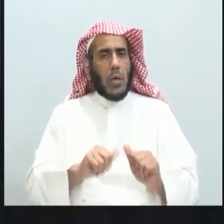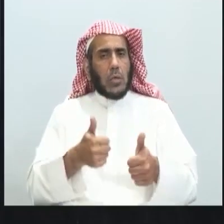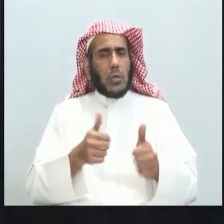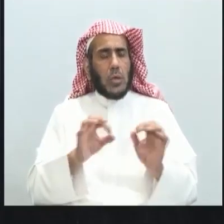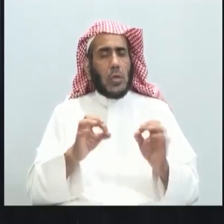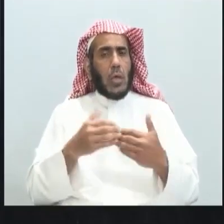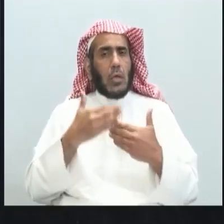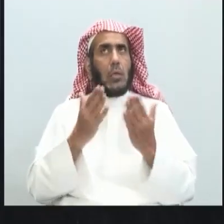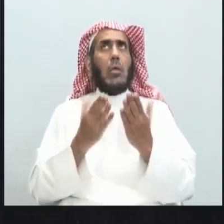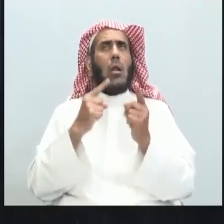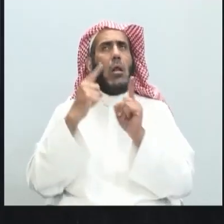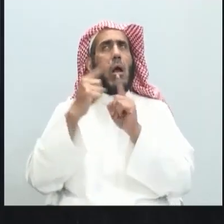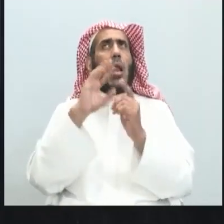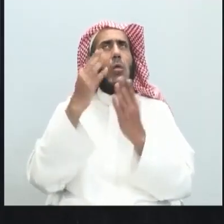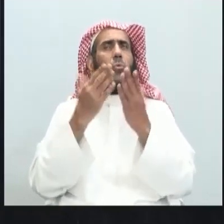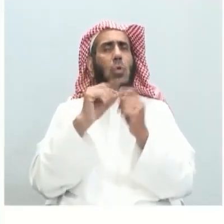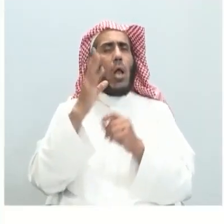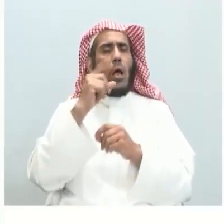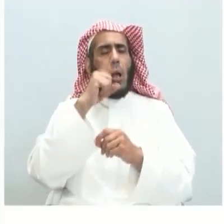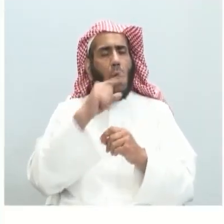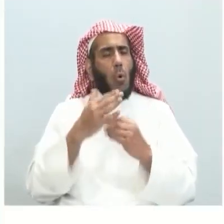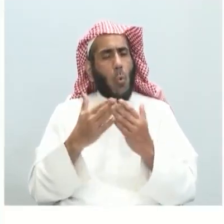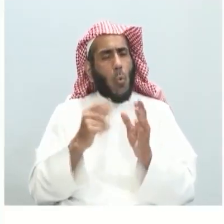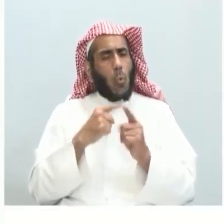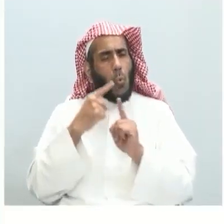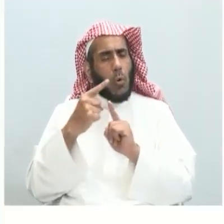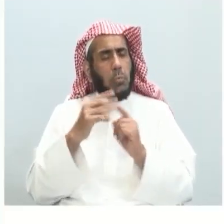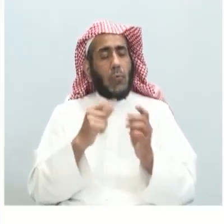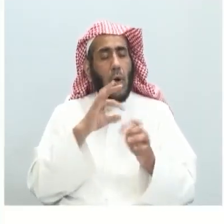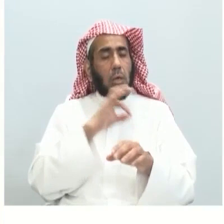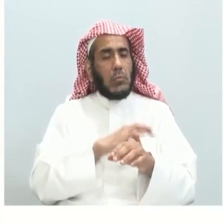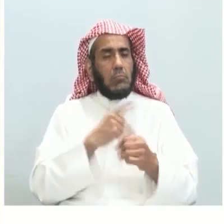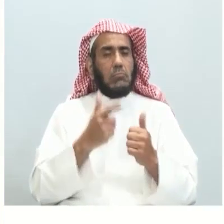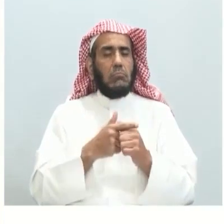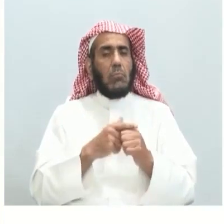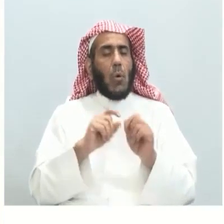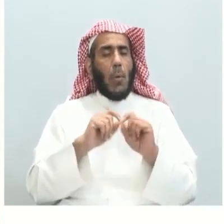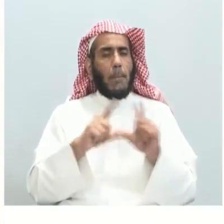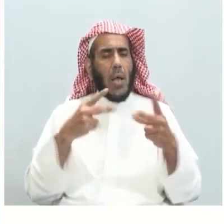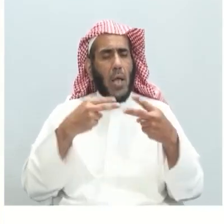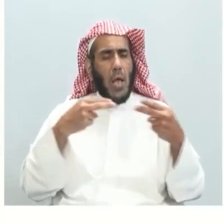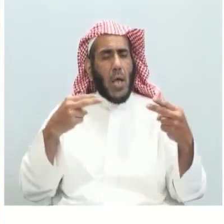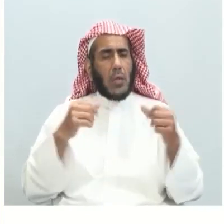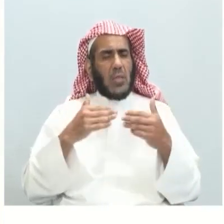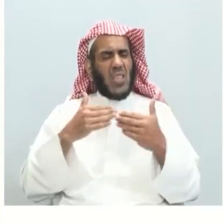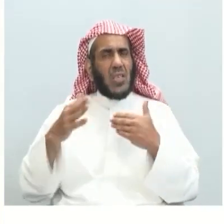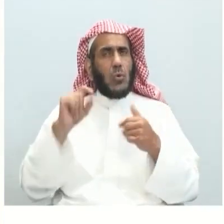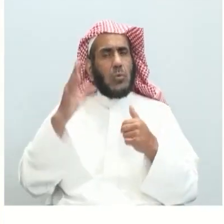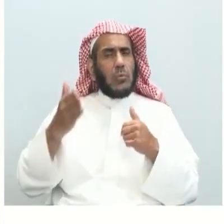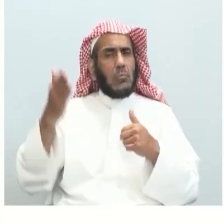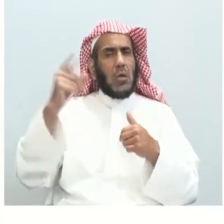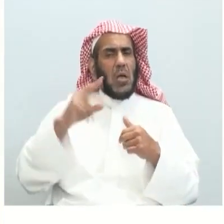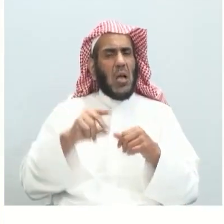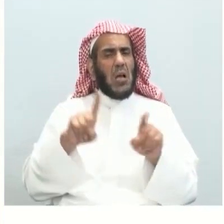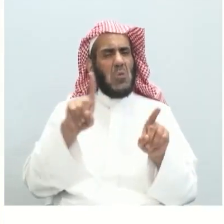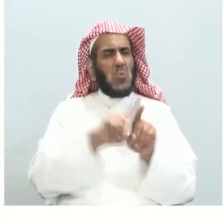سبحانه وتعالى ناتي الى فائده اخرى من فوائد الايات وهي بيان تنزه الله تعالى عن